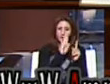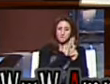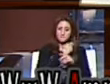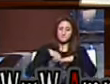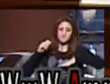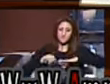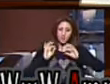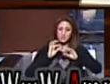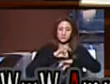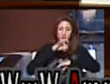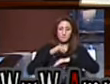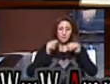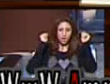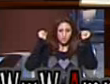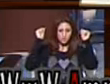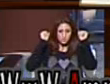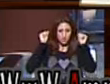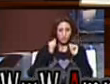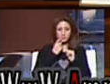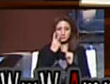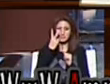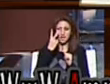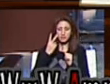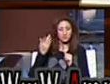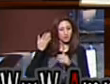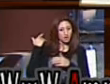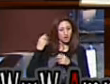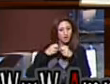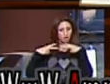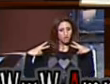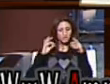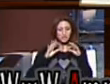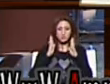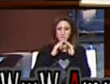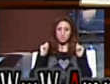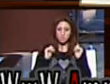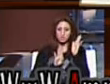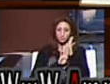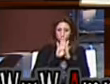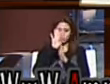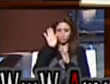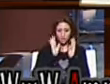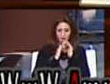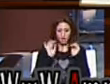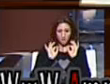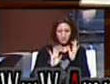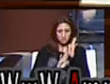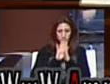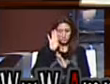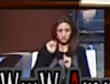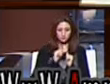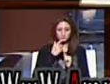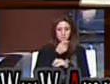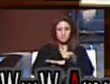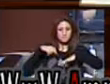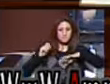بعد ثورة مضى عليها سنتين، عايزين نشوف مصر بتتقدم لقدام، أول خطواتها أن يستقر القضاء فيها إن شاء